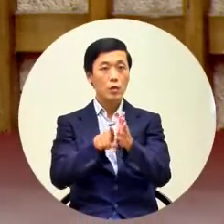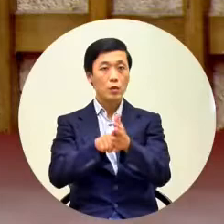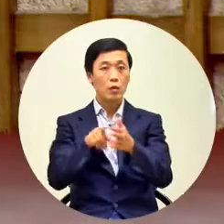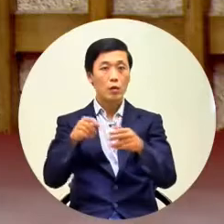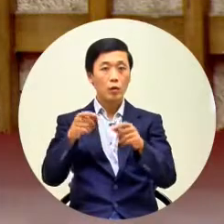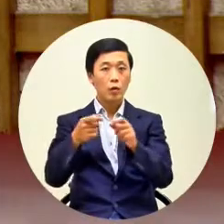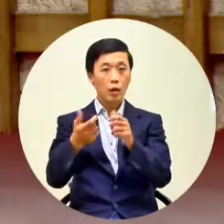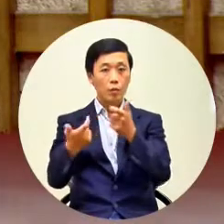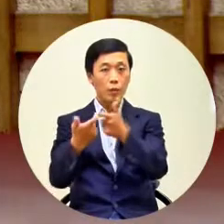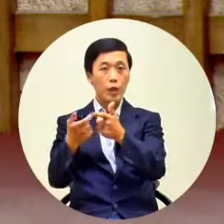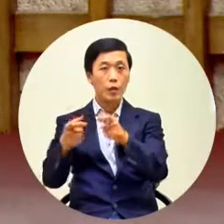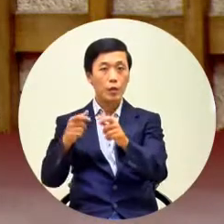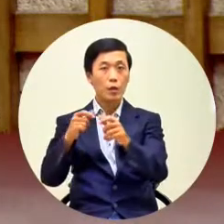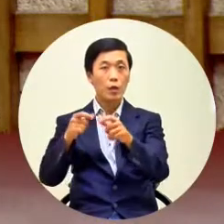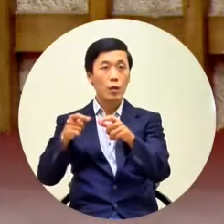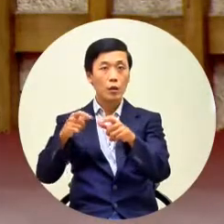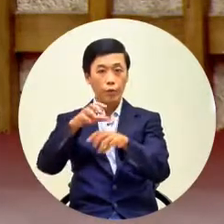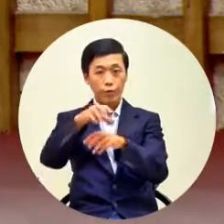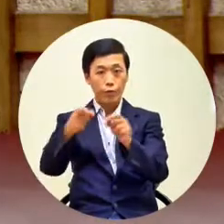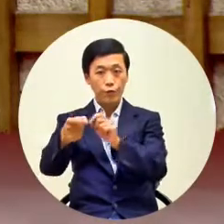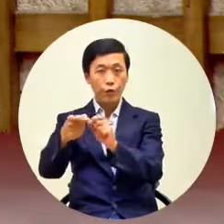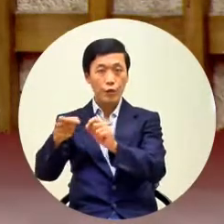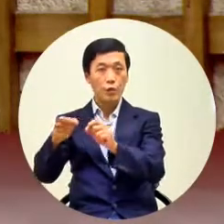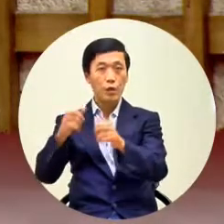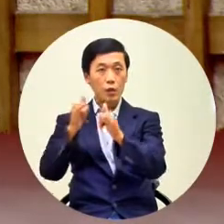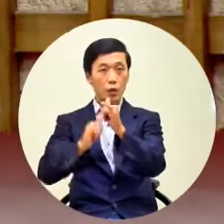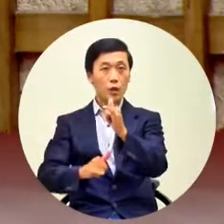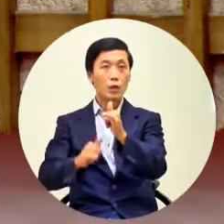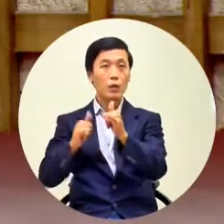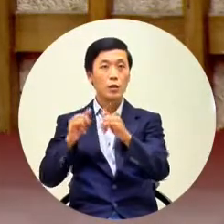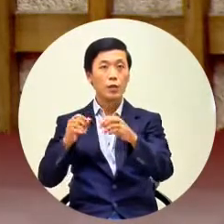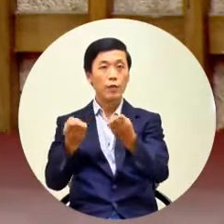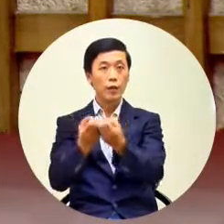文故事当作的主题来发展，才会让每一个地